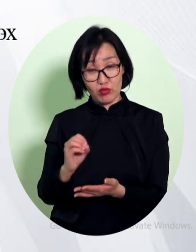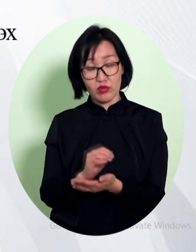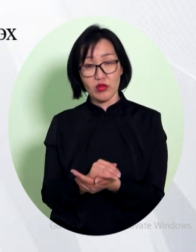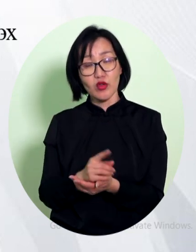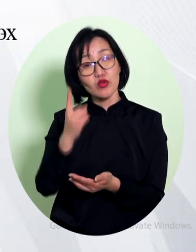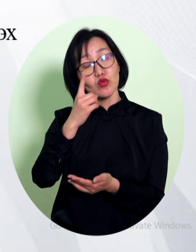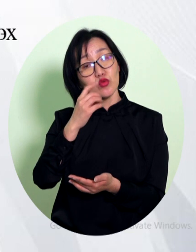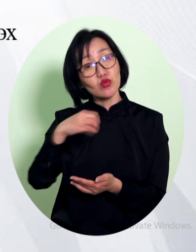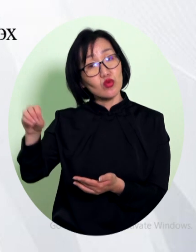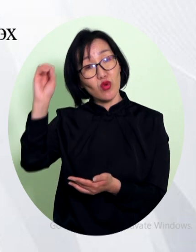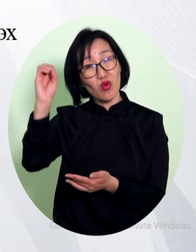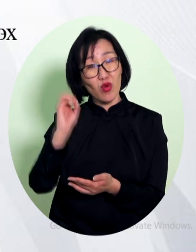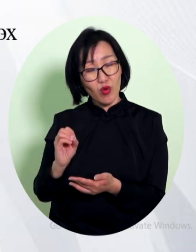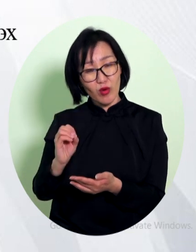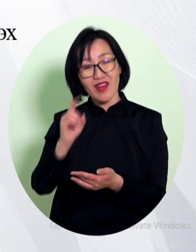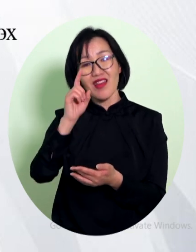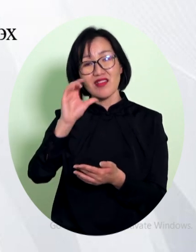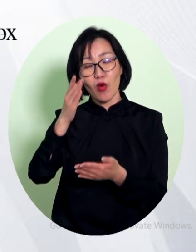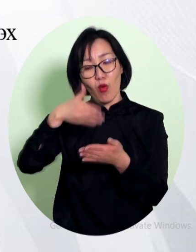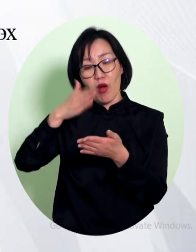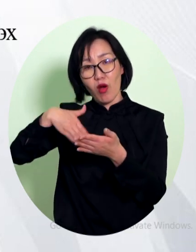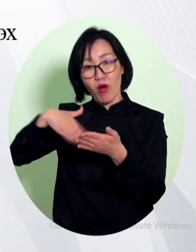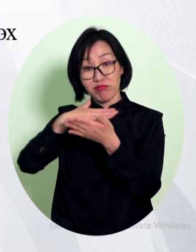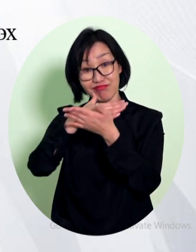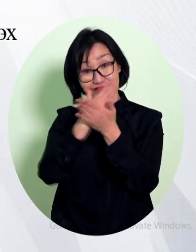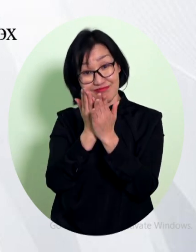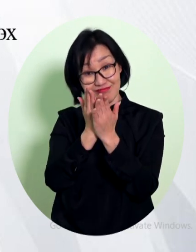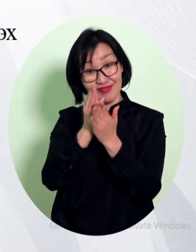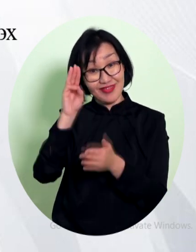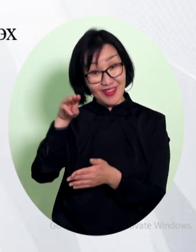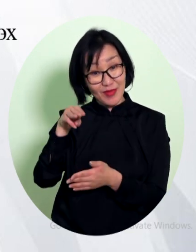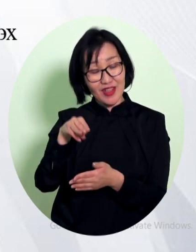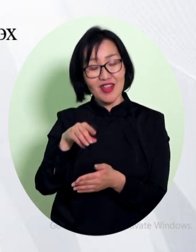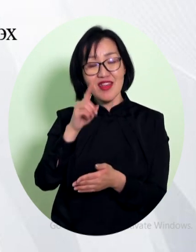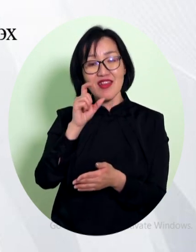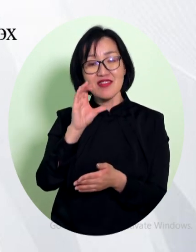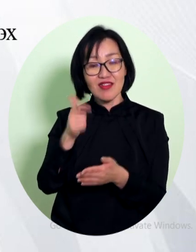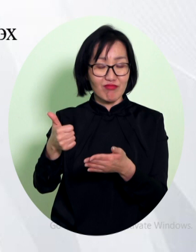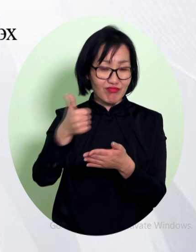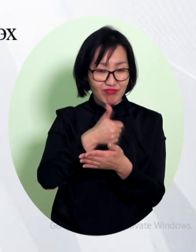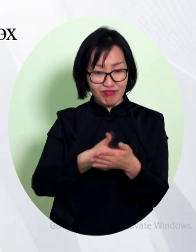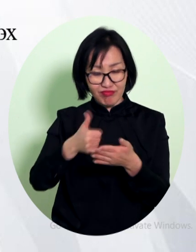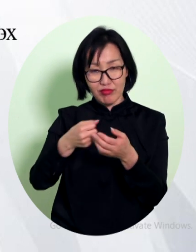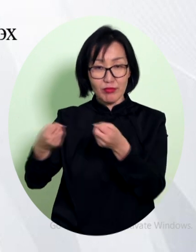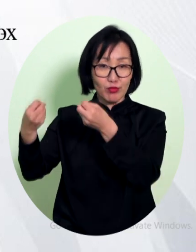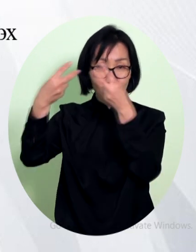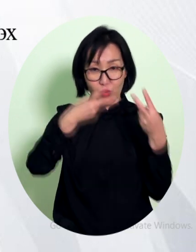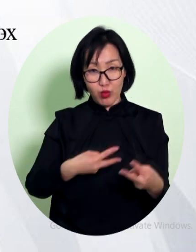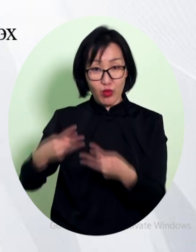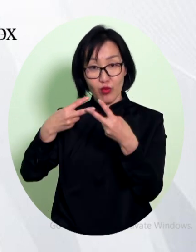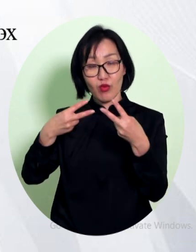Тэгвэл 100% хэсгээр тэмдэглэх нь байна. Тэхийн тулд эхлээд хэсэг бүрийг ижил хуваартай